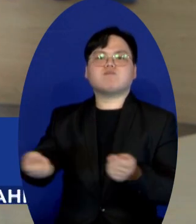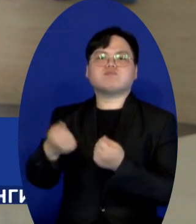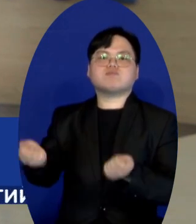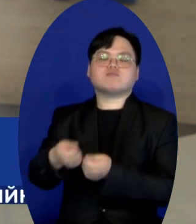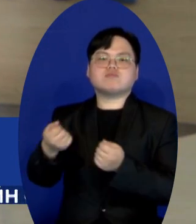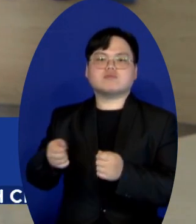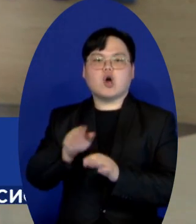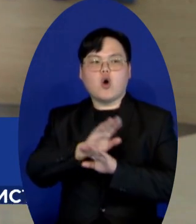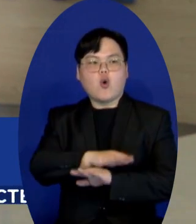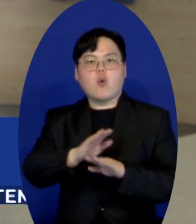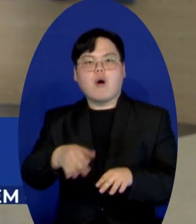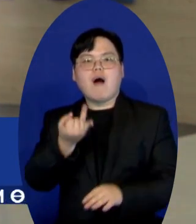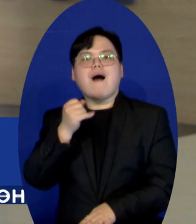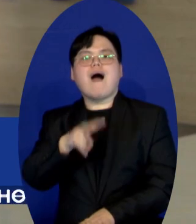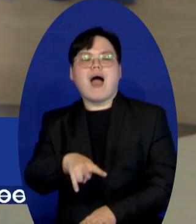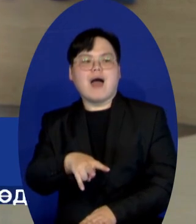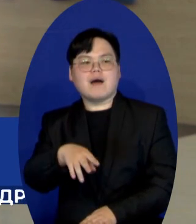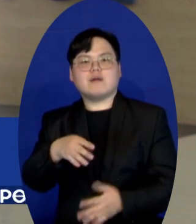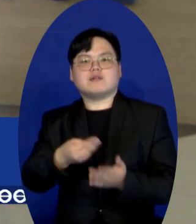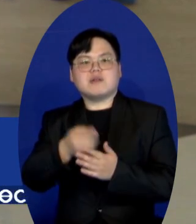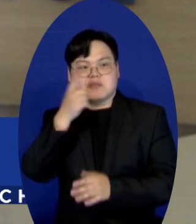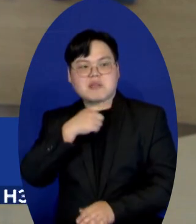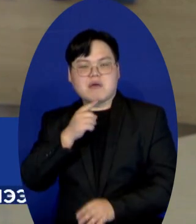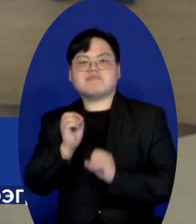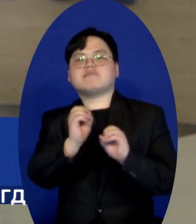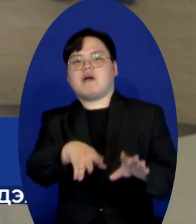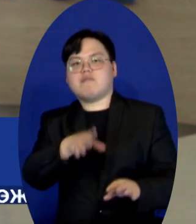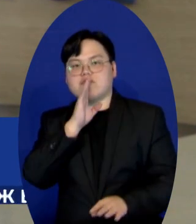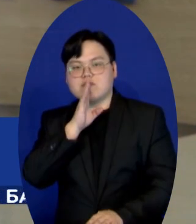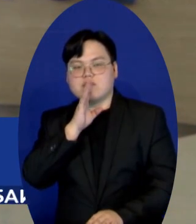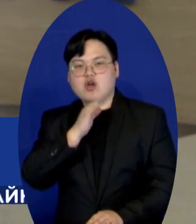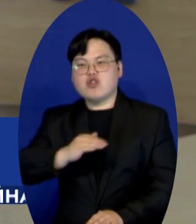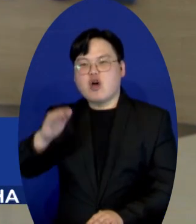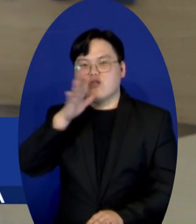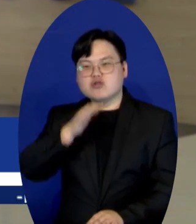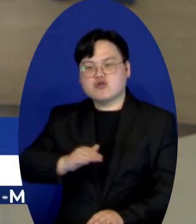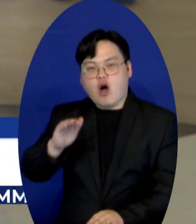Хүүхдүүдээ айлын хашаанд буулгадаг, том бага хүүхдүүд дүү нараа хардаг.